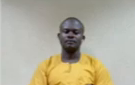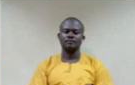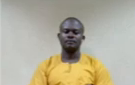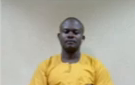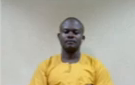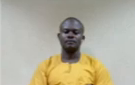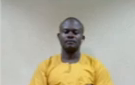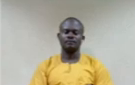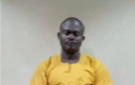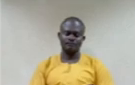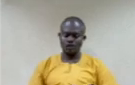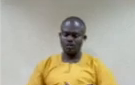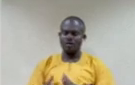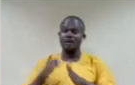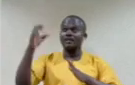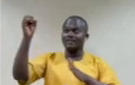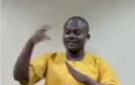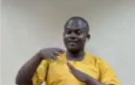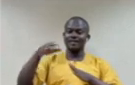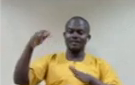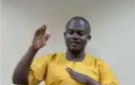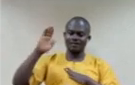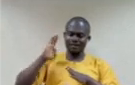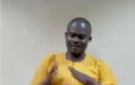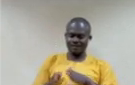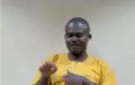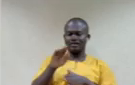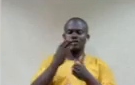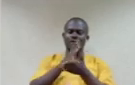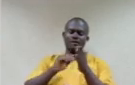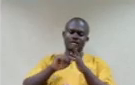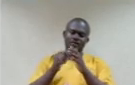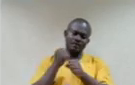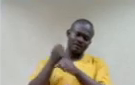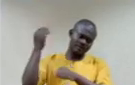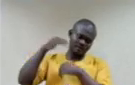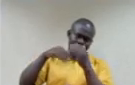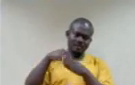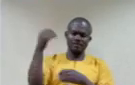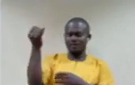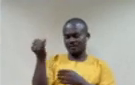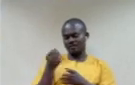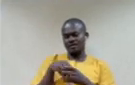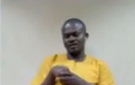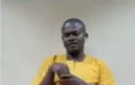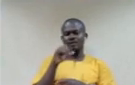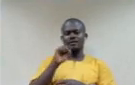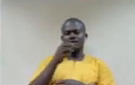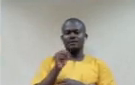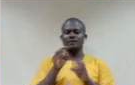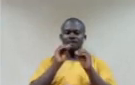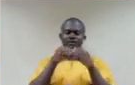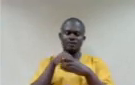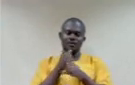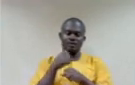umuhanda kigali butare mushaje Pascal numwe mu yangi imirimo kuva hambere akora ubugeni naho ishimwe Theodore yigisha gukora